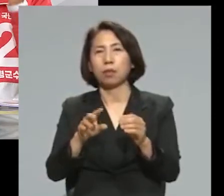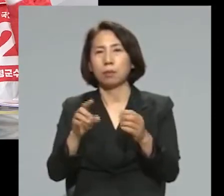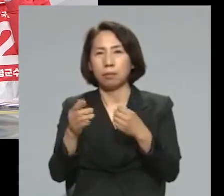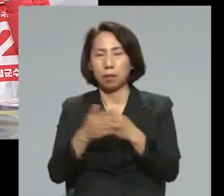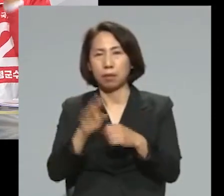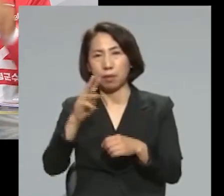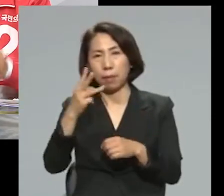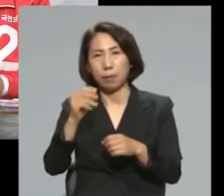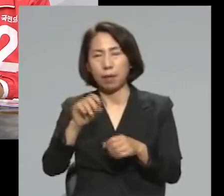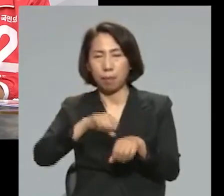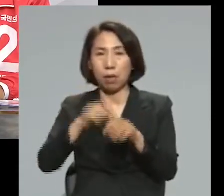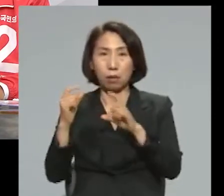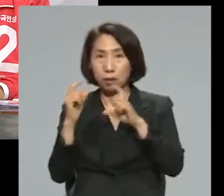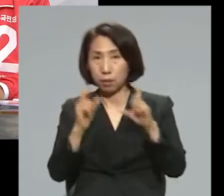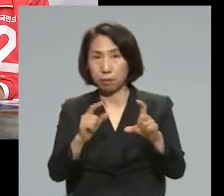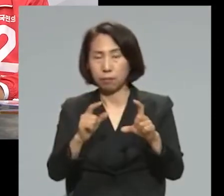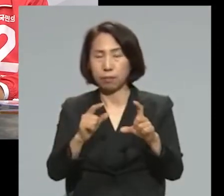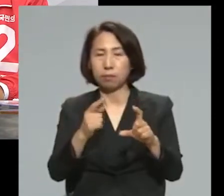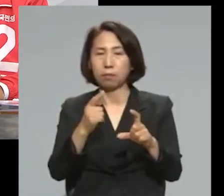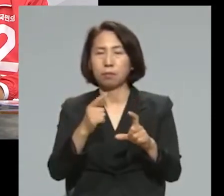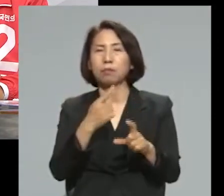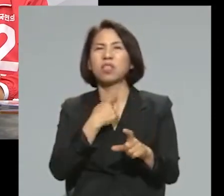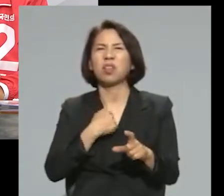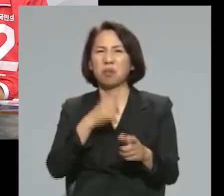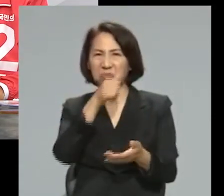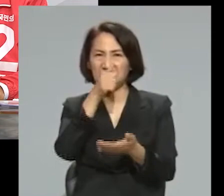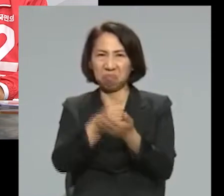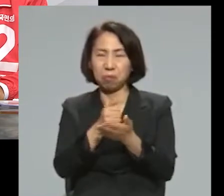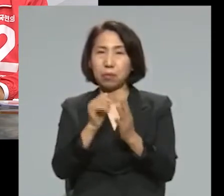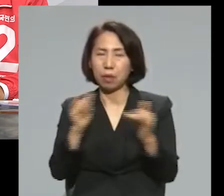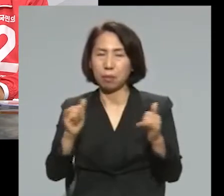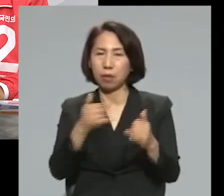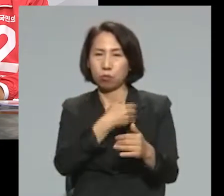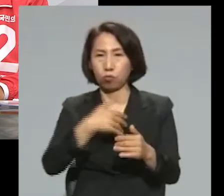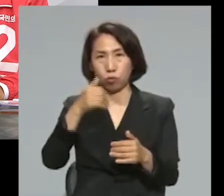300만 원의 벌금형을 받은 전과 있는 분이 군수의